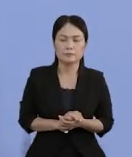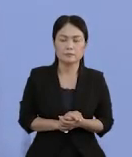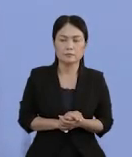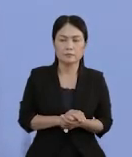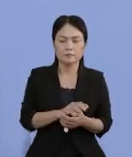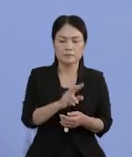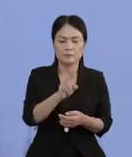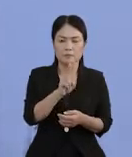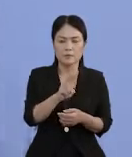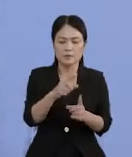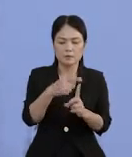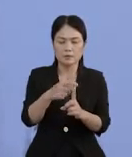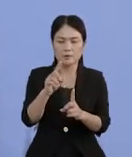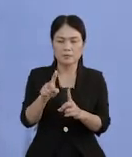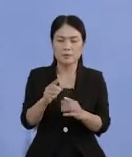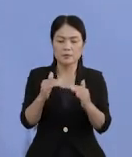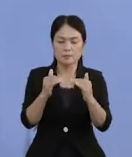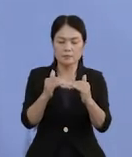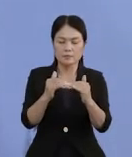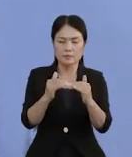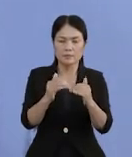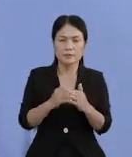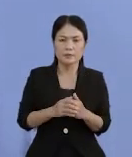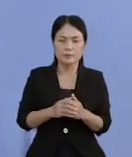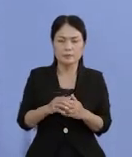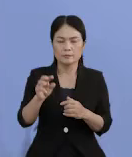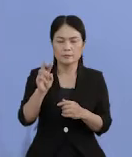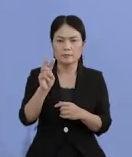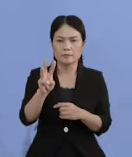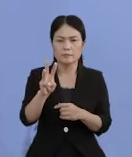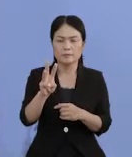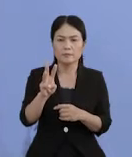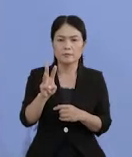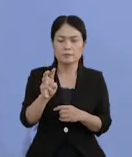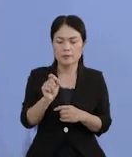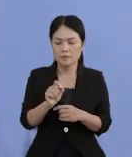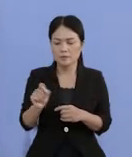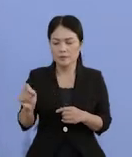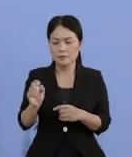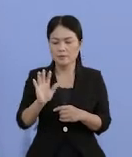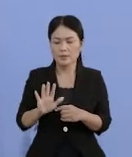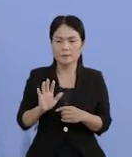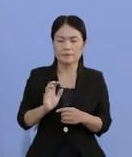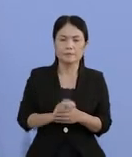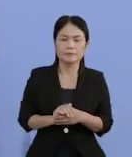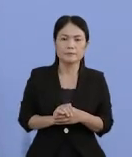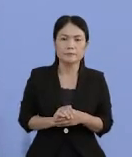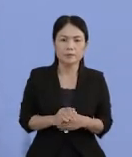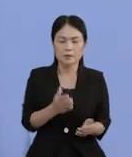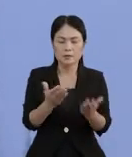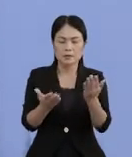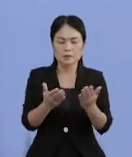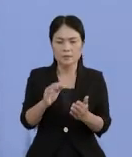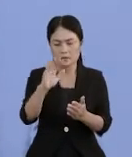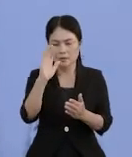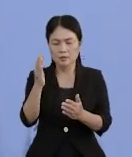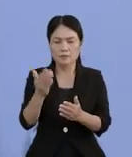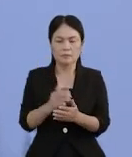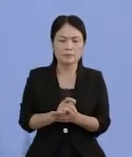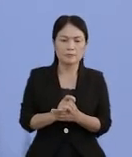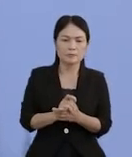bột nâng muối xma bấy phía pram chà chẳng công tiêu tuột cho mùi nâng rụp dương